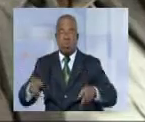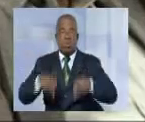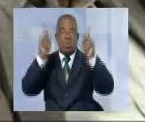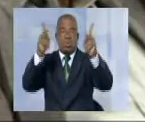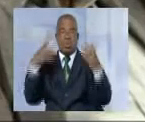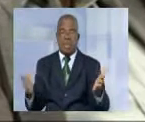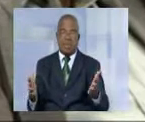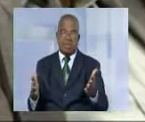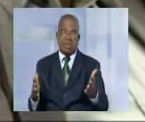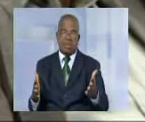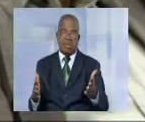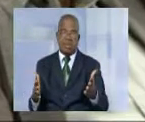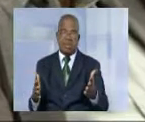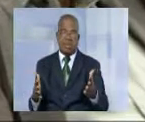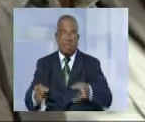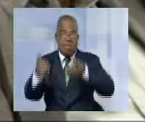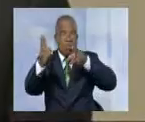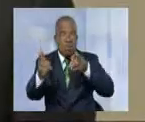importantes selon lui depuis 2 ans.